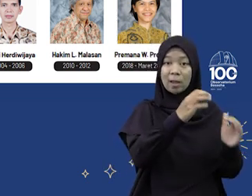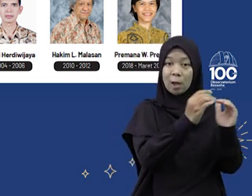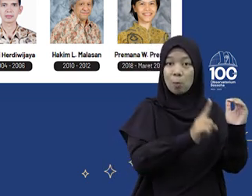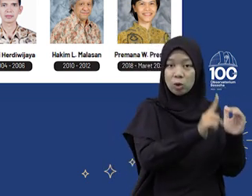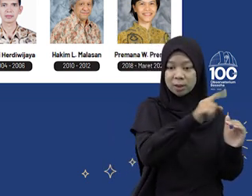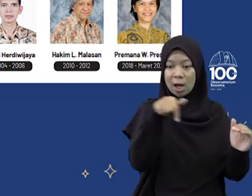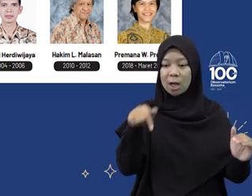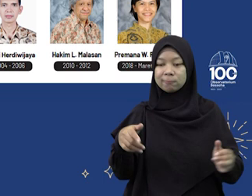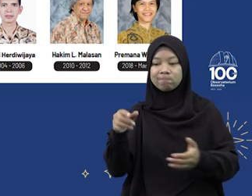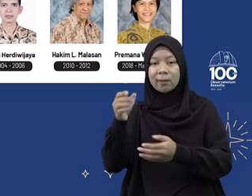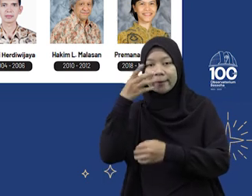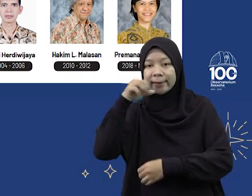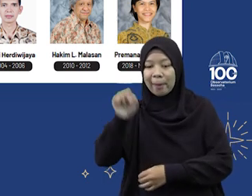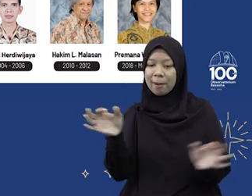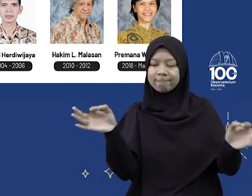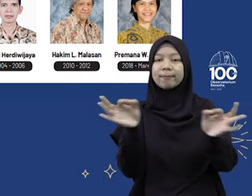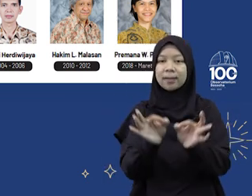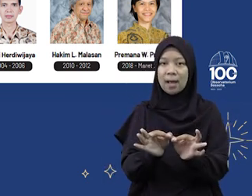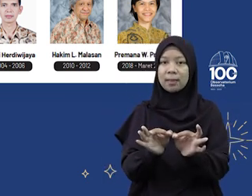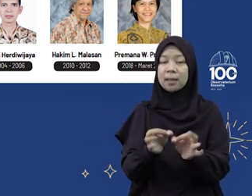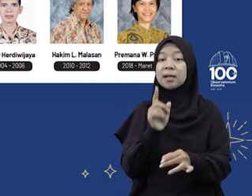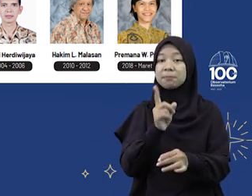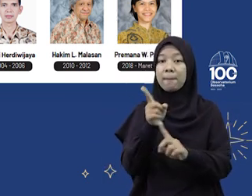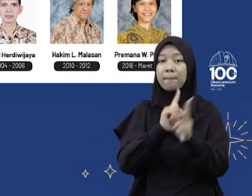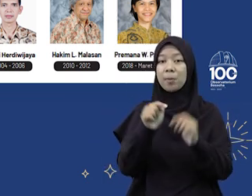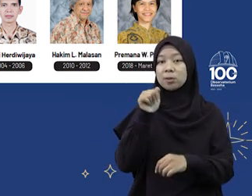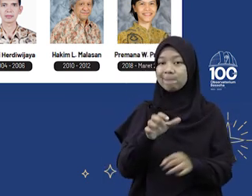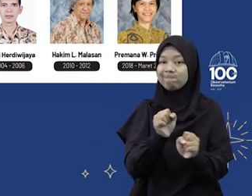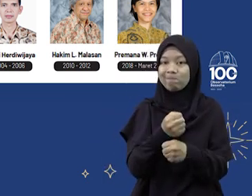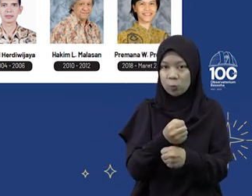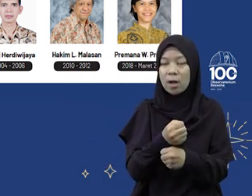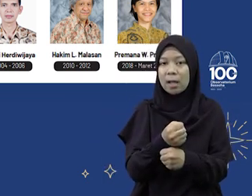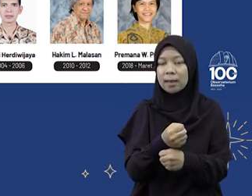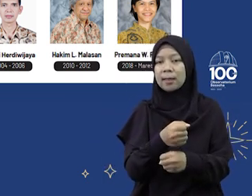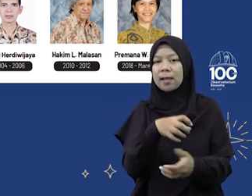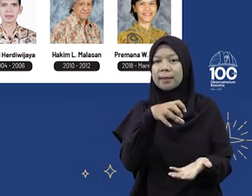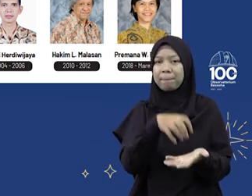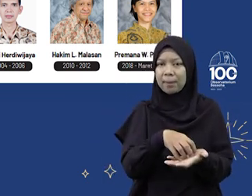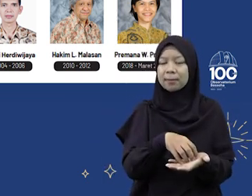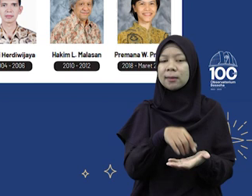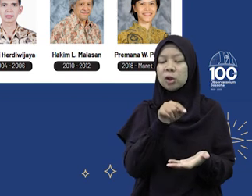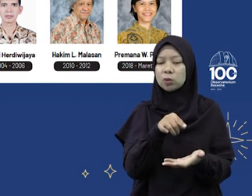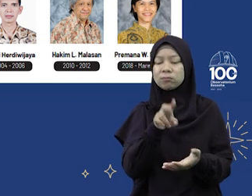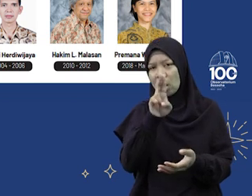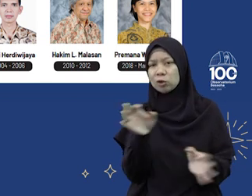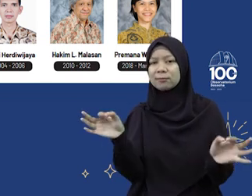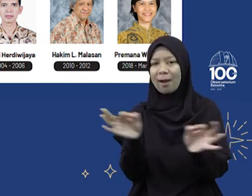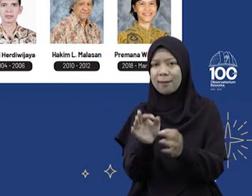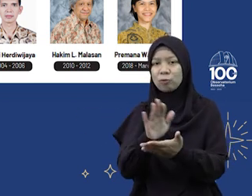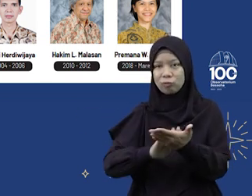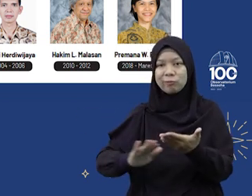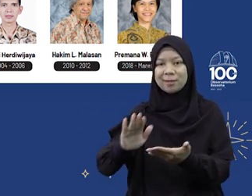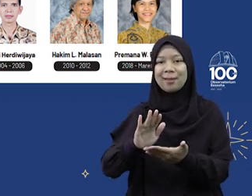membuat STP atau sainstekno Park atau Innovation part didekatkan dengan universitas begitu ya mungkin